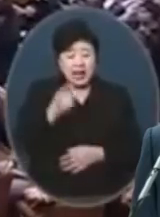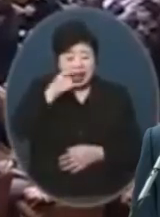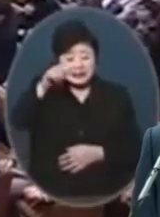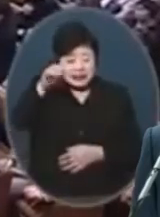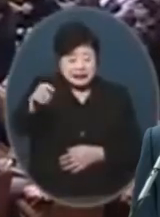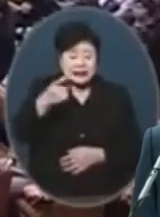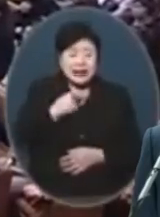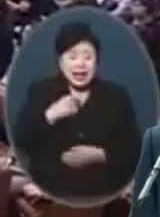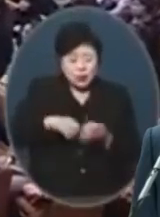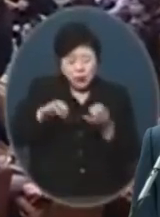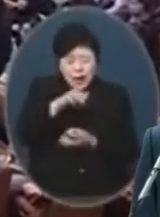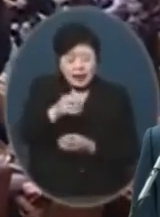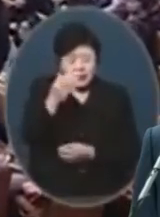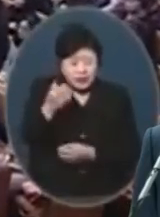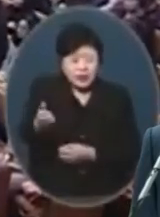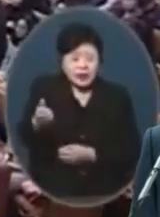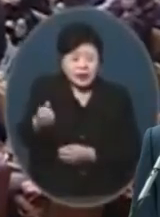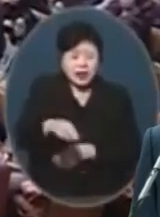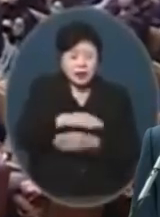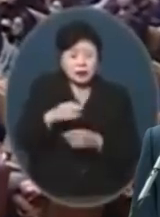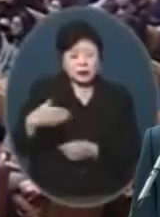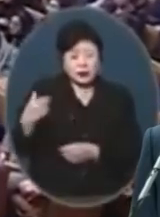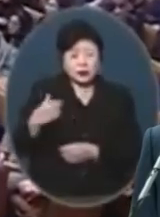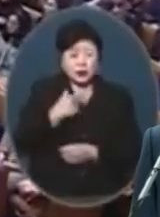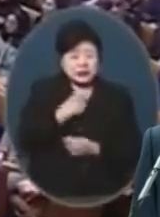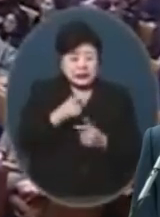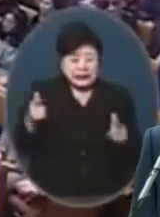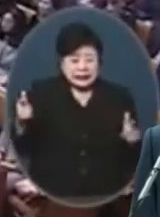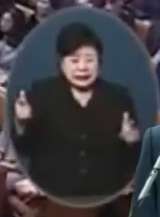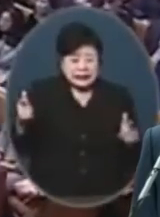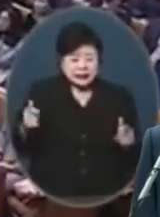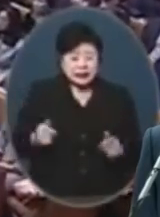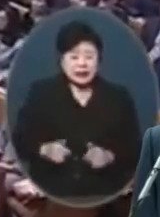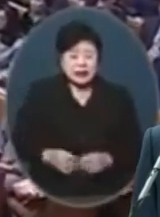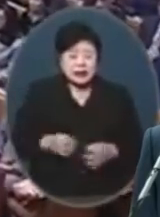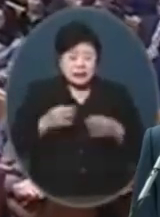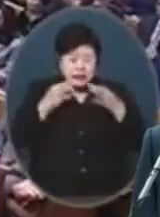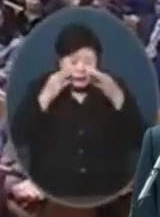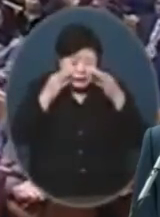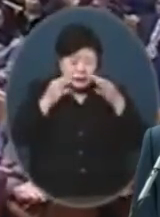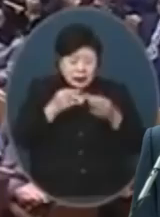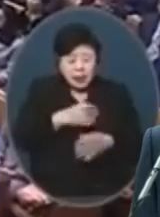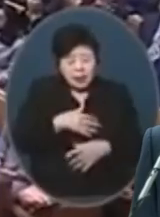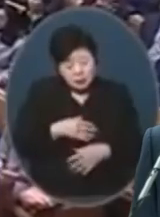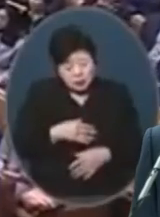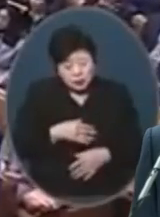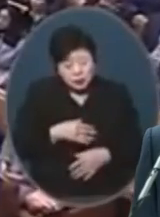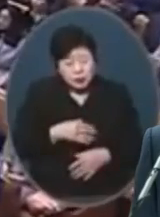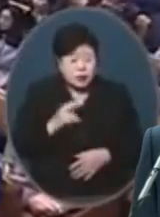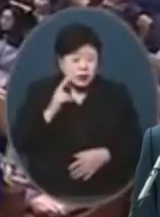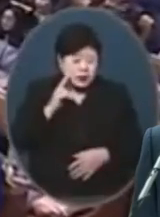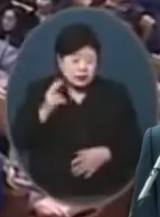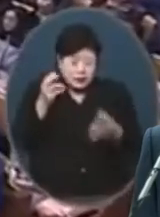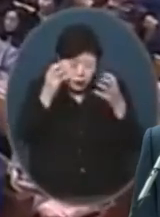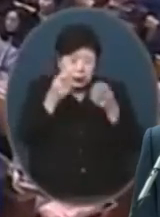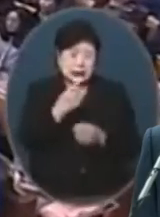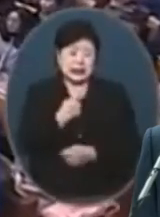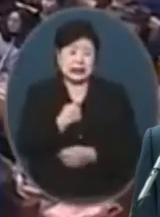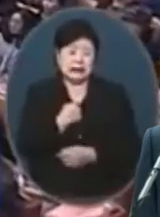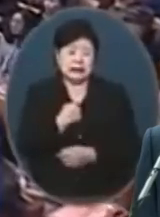당한 환난을 너희가 모르기를 원치 아니하느니 힘에 겹도록 심한 고난을